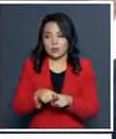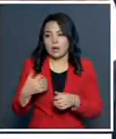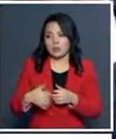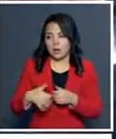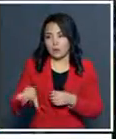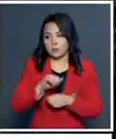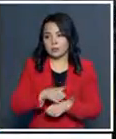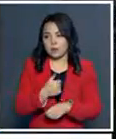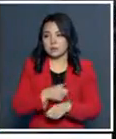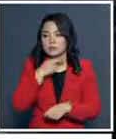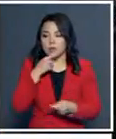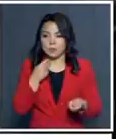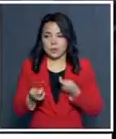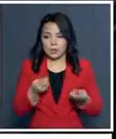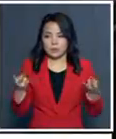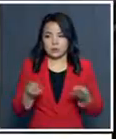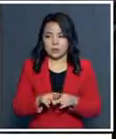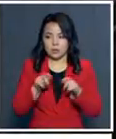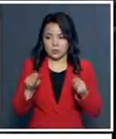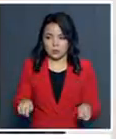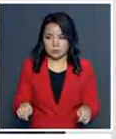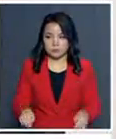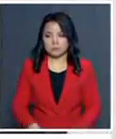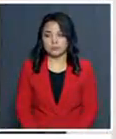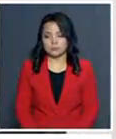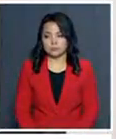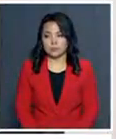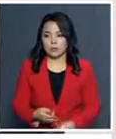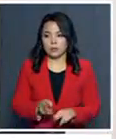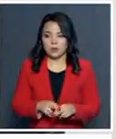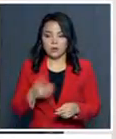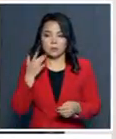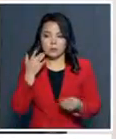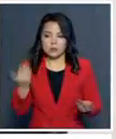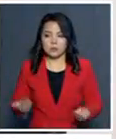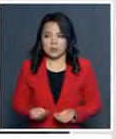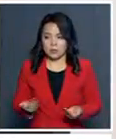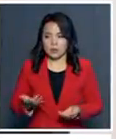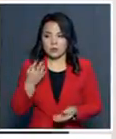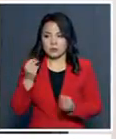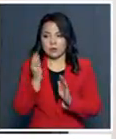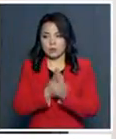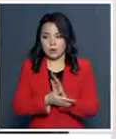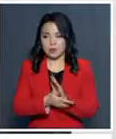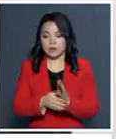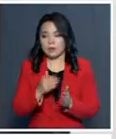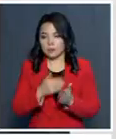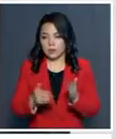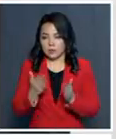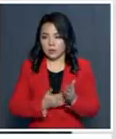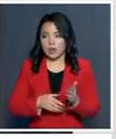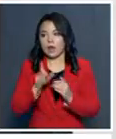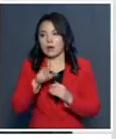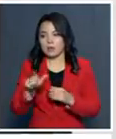бармақ басты көз қысты әрекеттер тыйылмақ. Ол тұрмыстық жемқорлықты жою, азаматтарға қолайлы